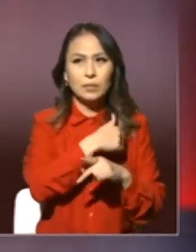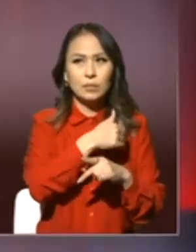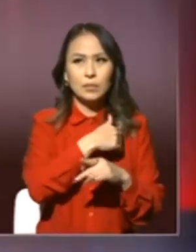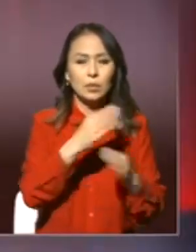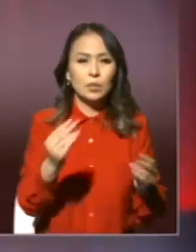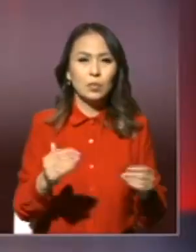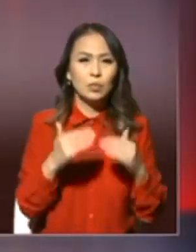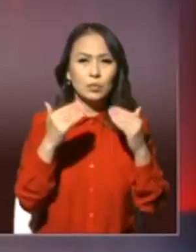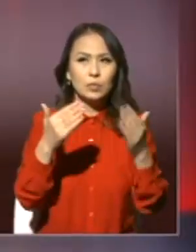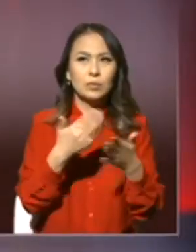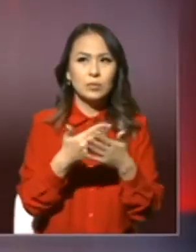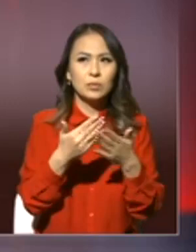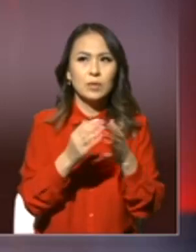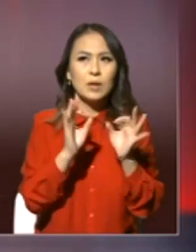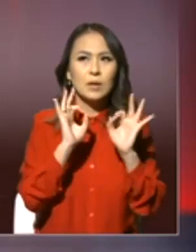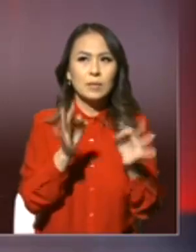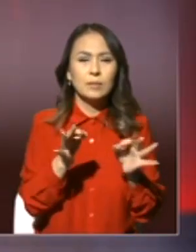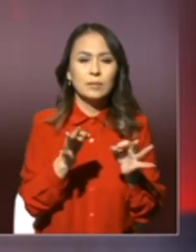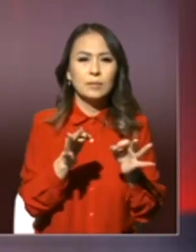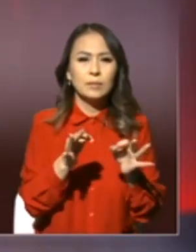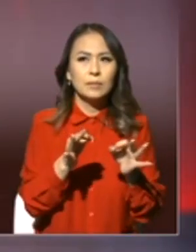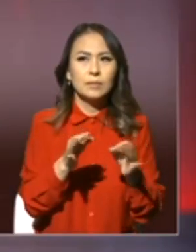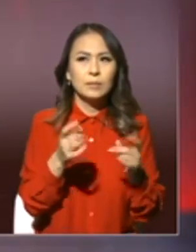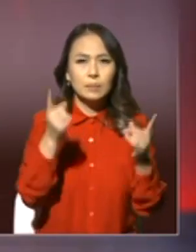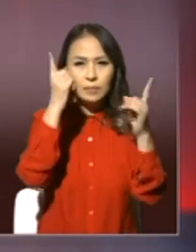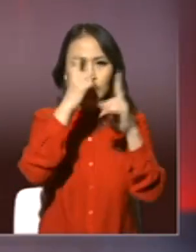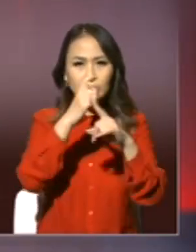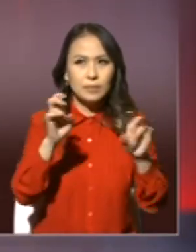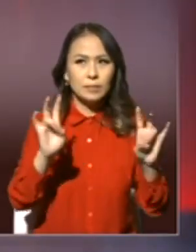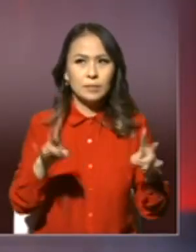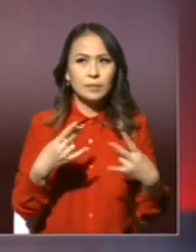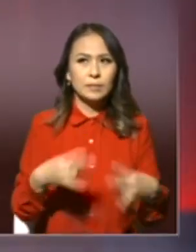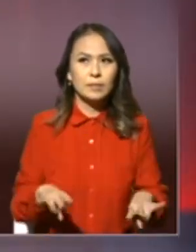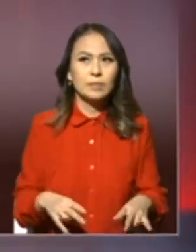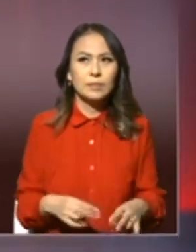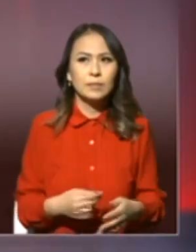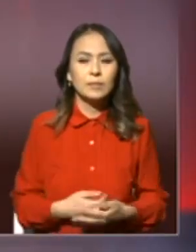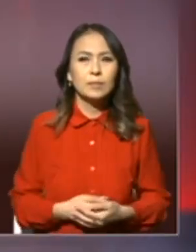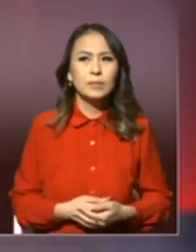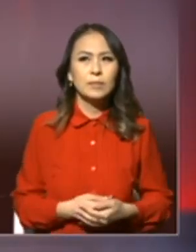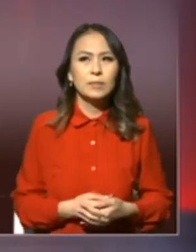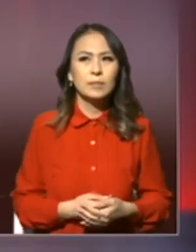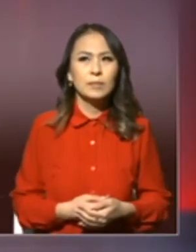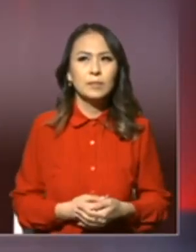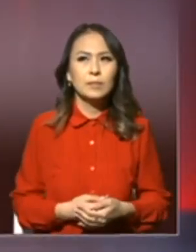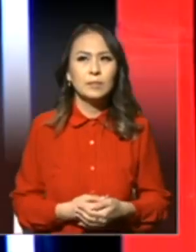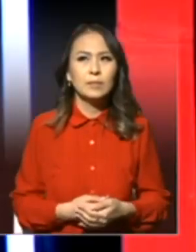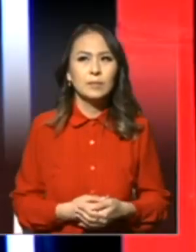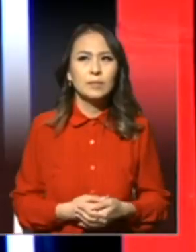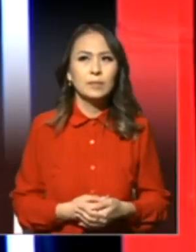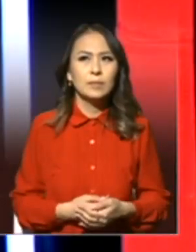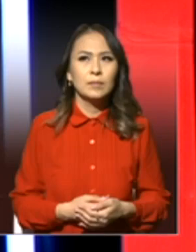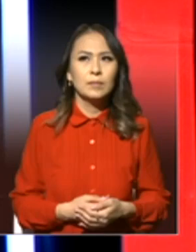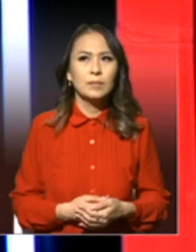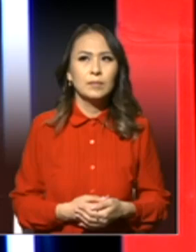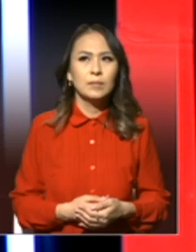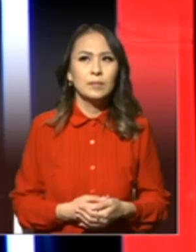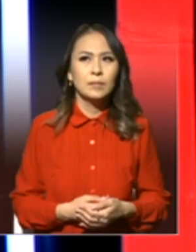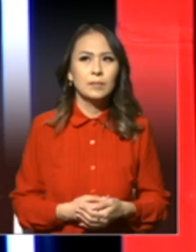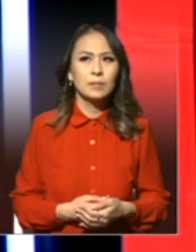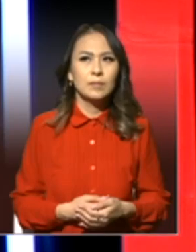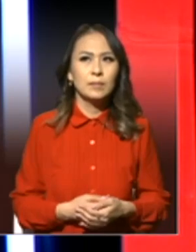көтерсін, бірақ адресіне, көптеген елдер сондай практикалық қалады. Конвертпен адресіне көтереді да, конвертпен көтереді. Яғни